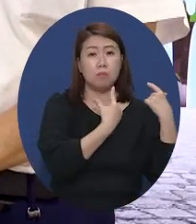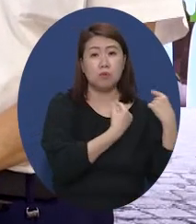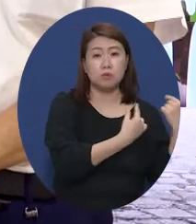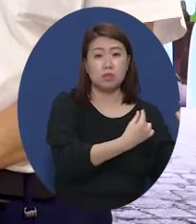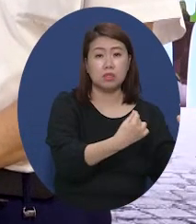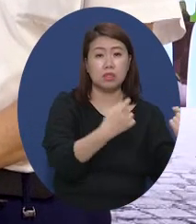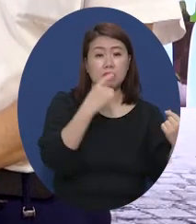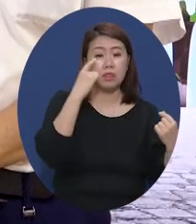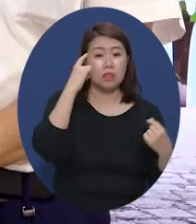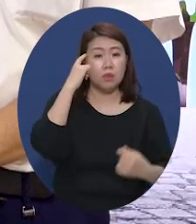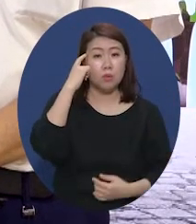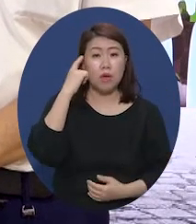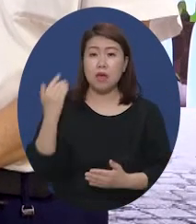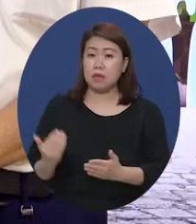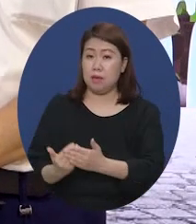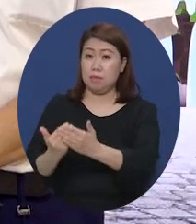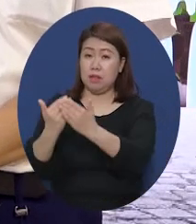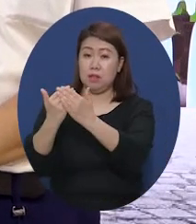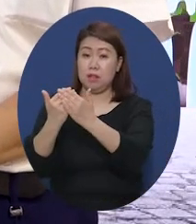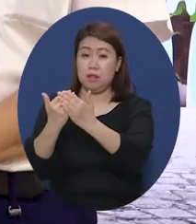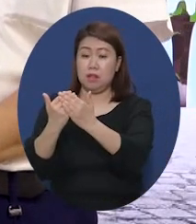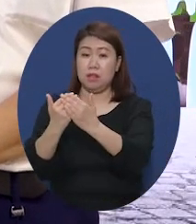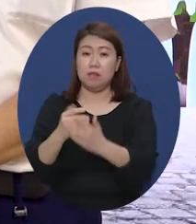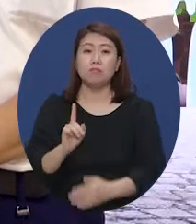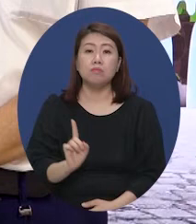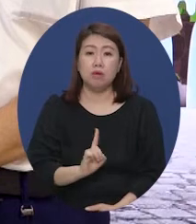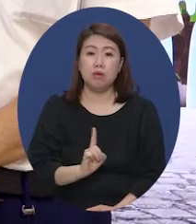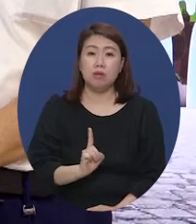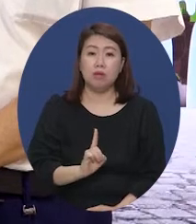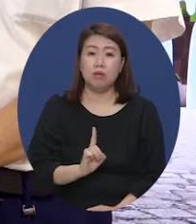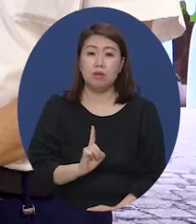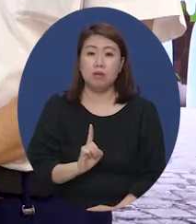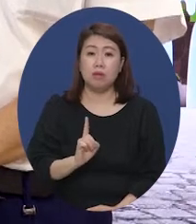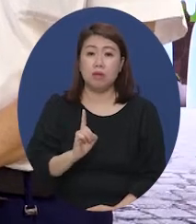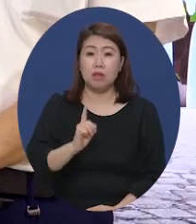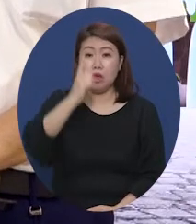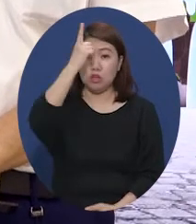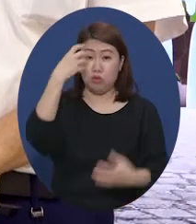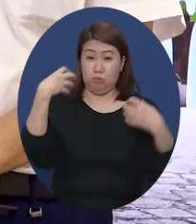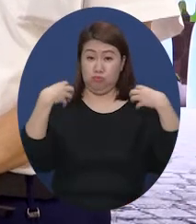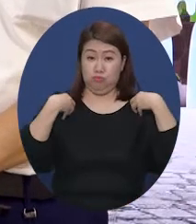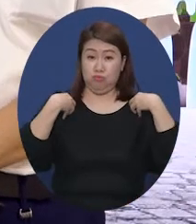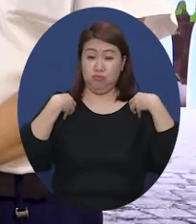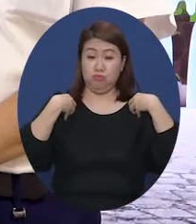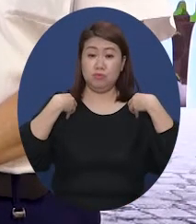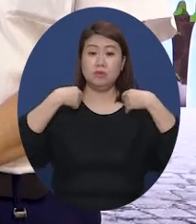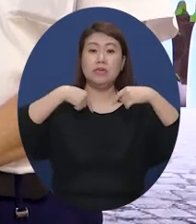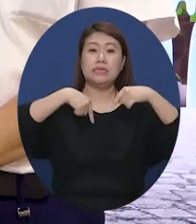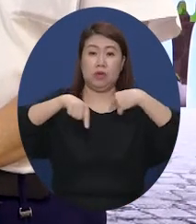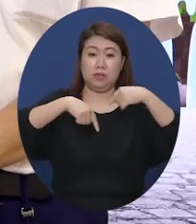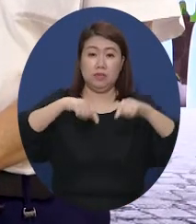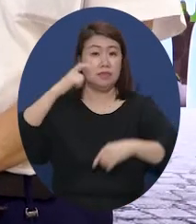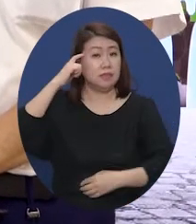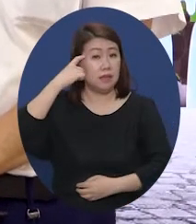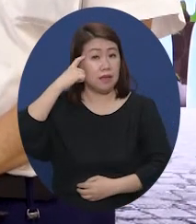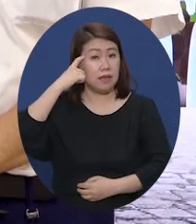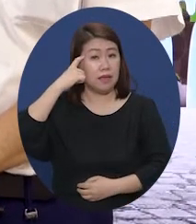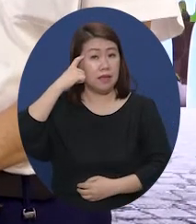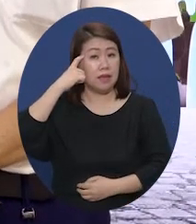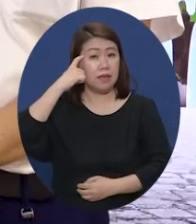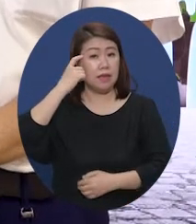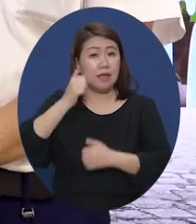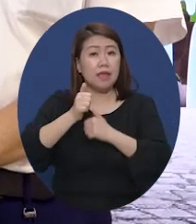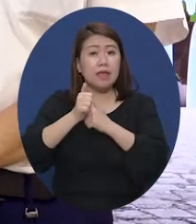아마존을 보존해야 한다는 의견과 아마존을 개발해야 한다는 의견이 그렇게 팽팽하고 정권에 따라서 그런 이념의 또